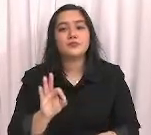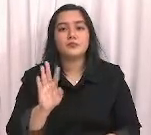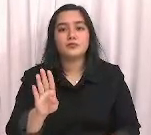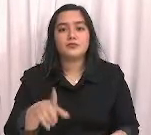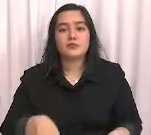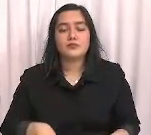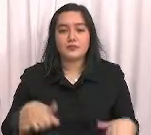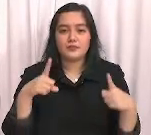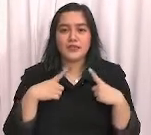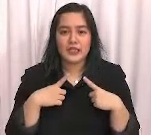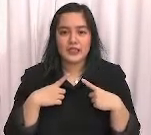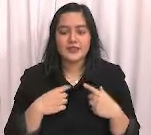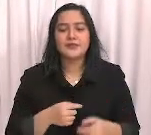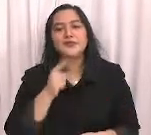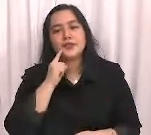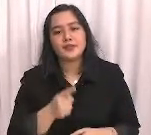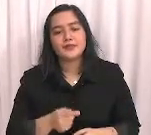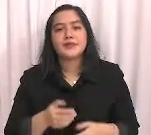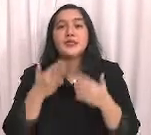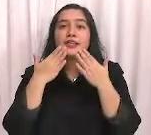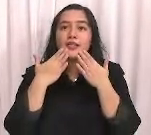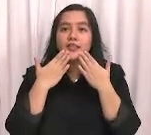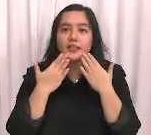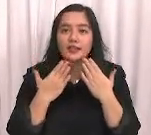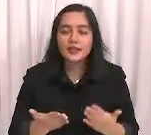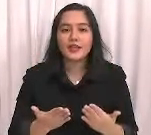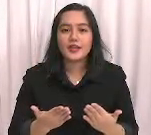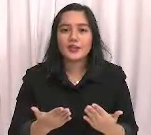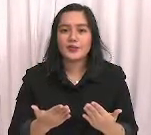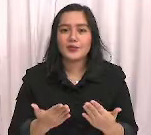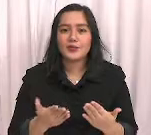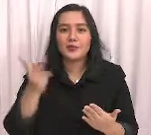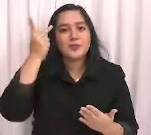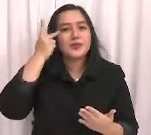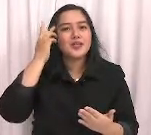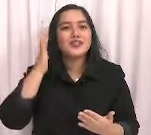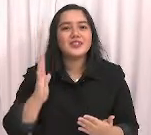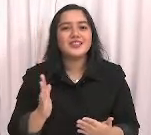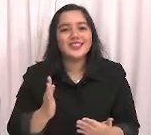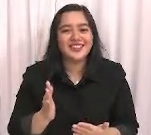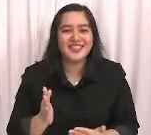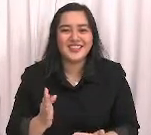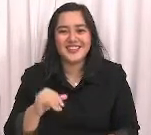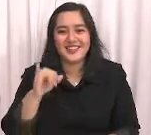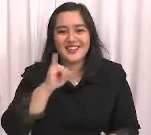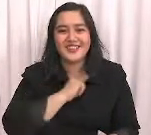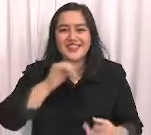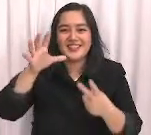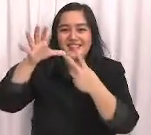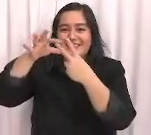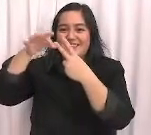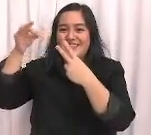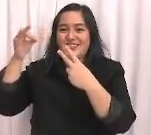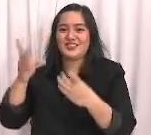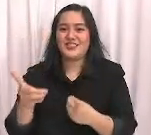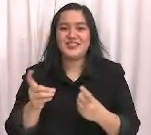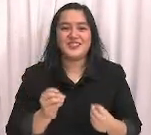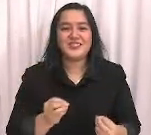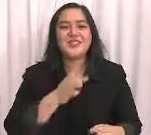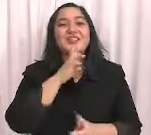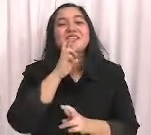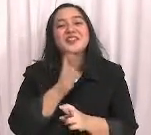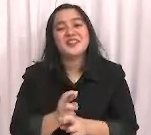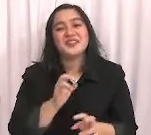choose to do right when my husband choose to do wrong. Ligtas ka na talaga, Maribike. Amen. Yeah. Totoo